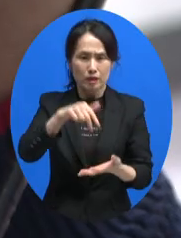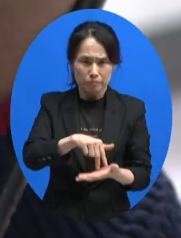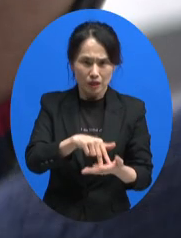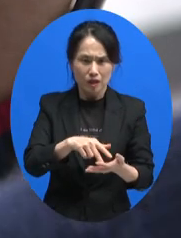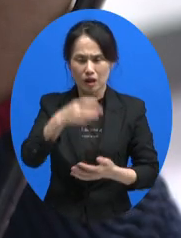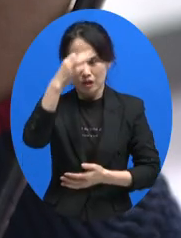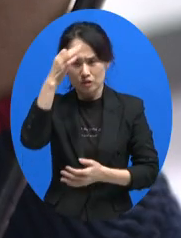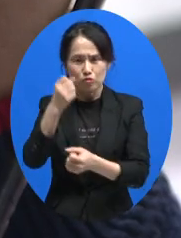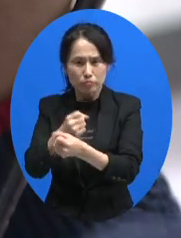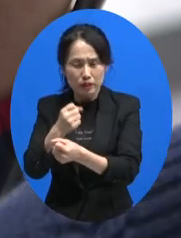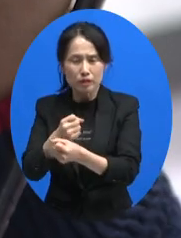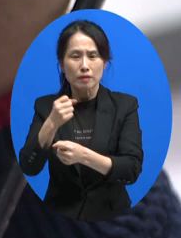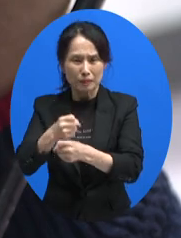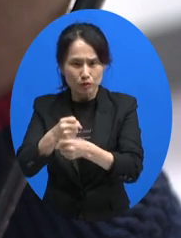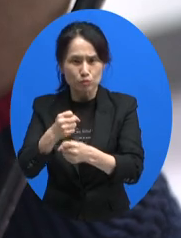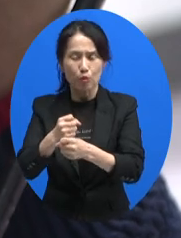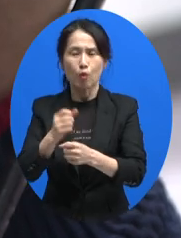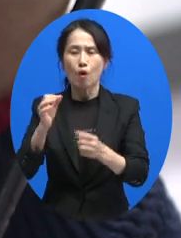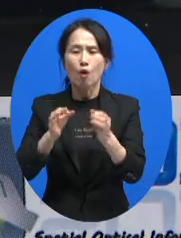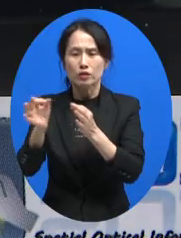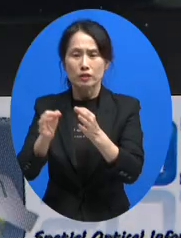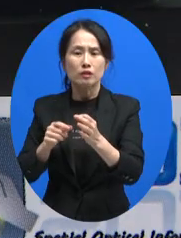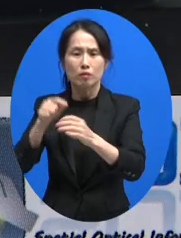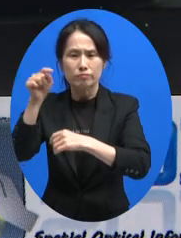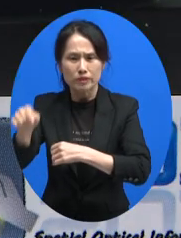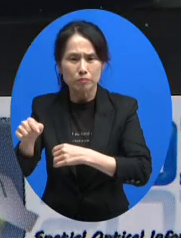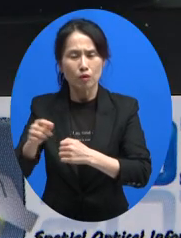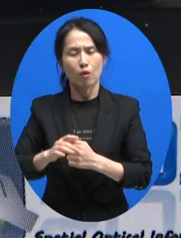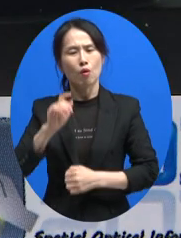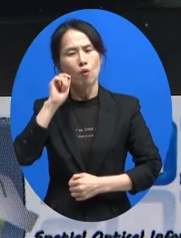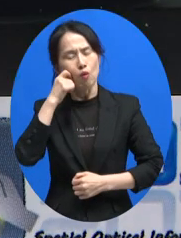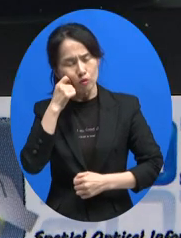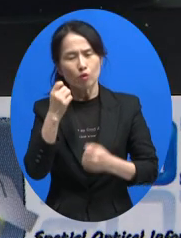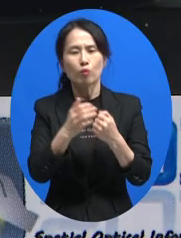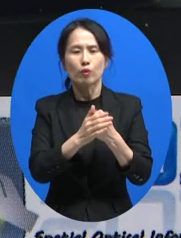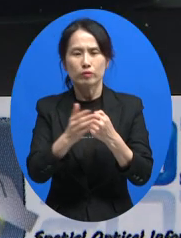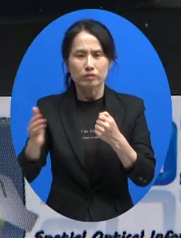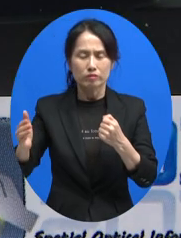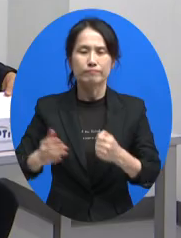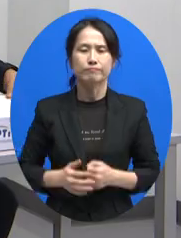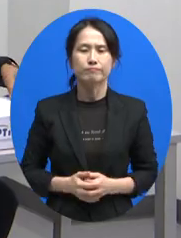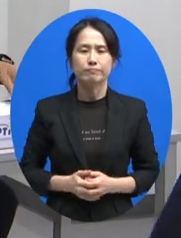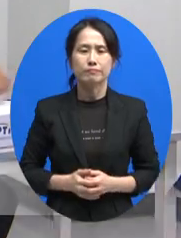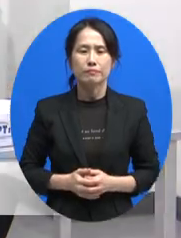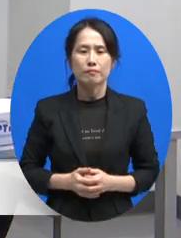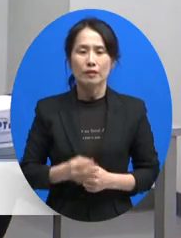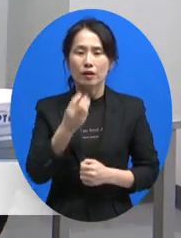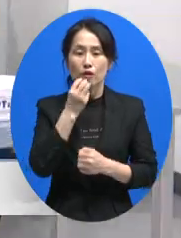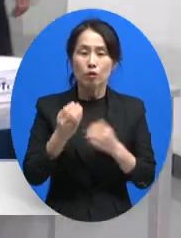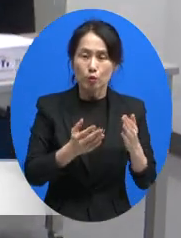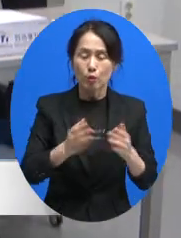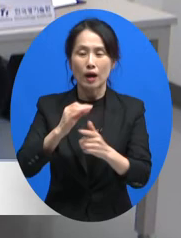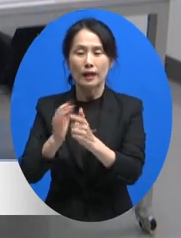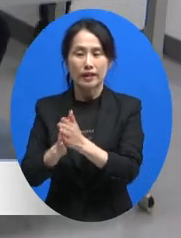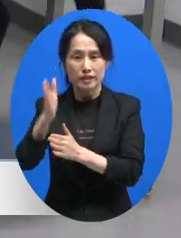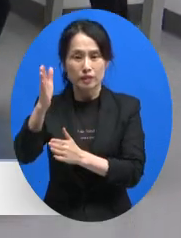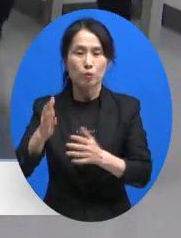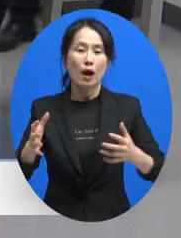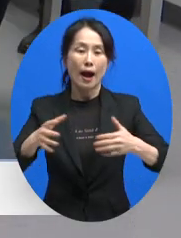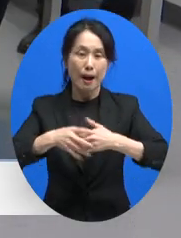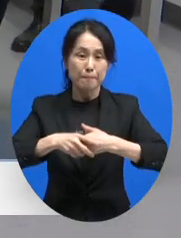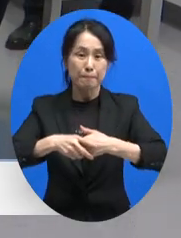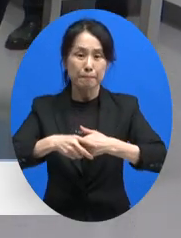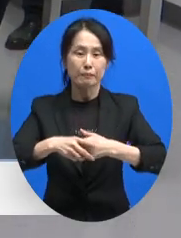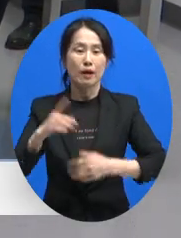개발하고 시장에 진입할 수 있는 공동 기반이 없어 산업 진입에 어려움을 겪고 있는 상황. 경기도가 안양시